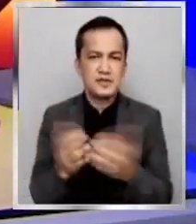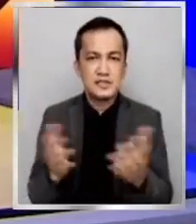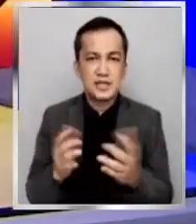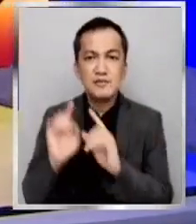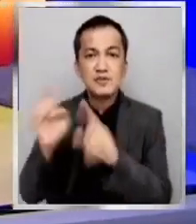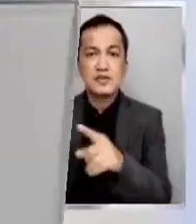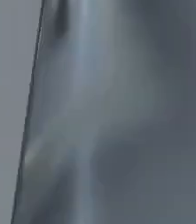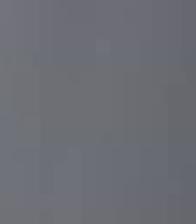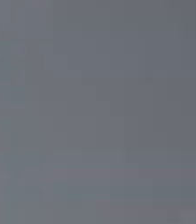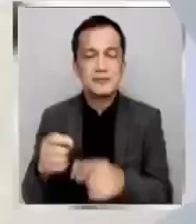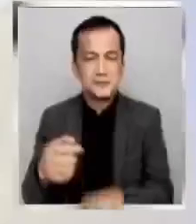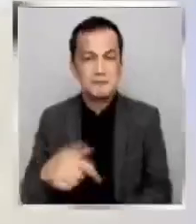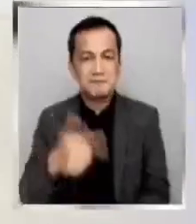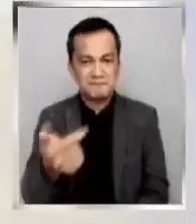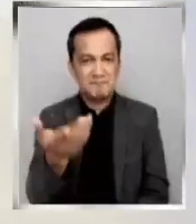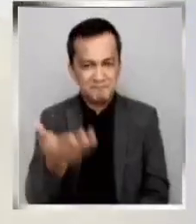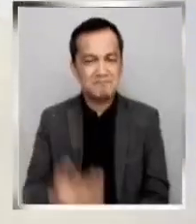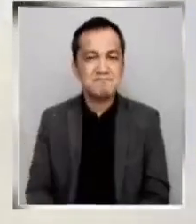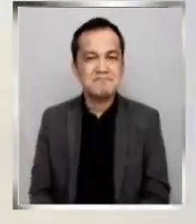chika.